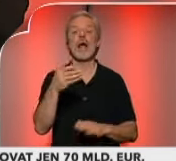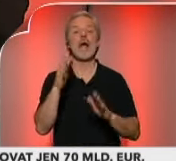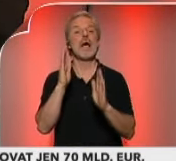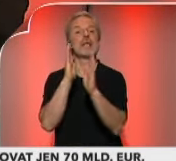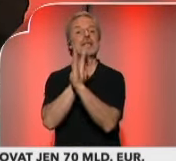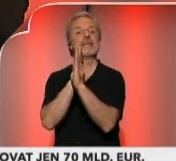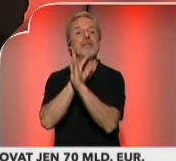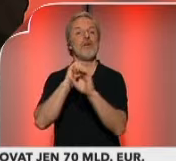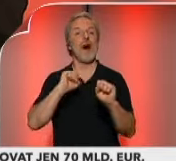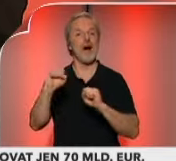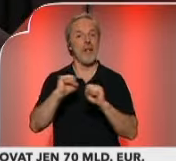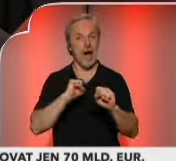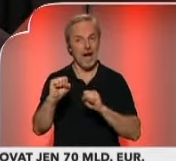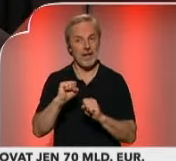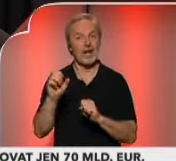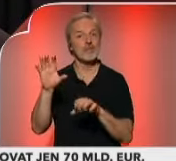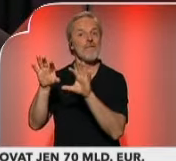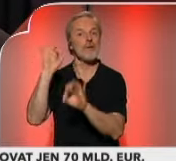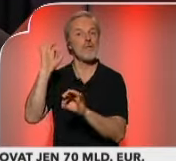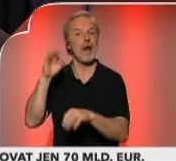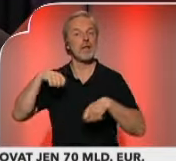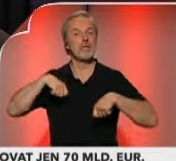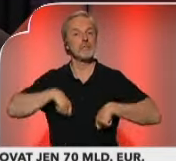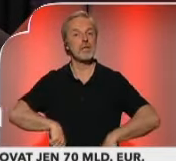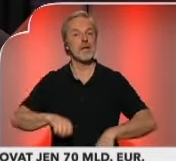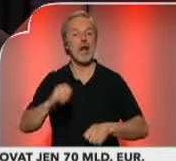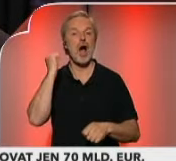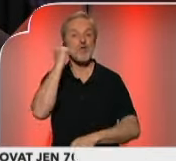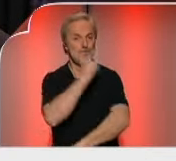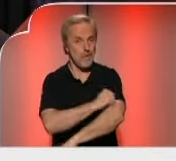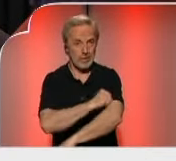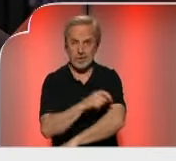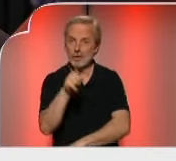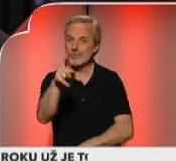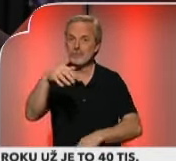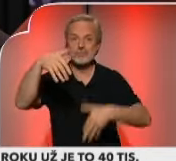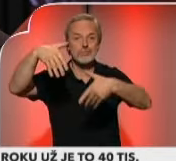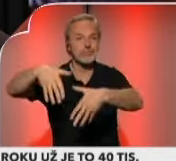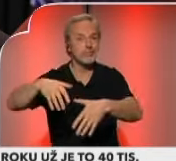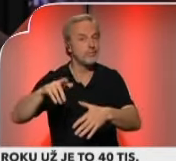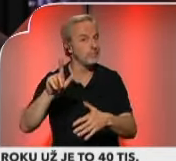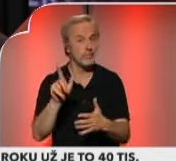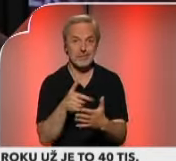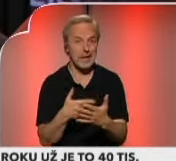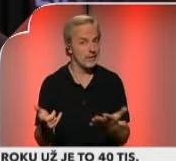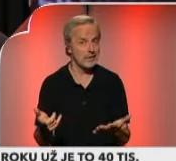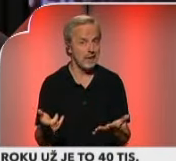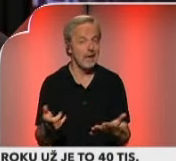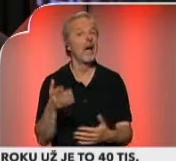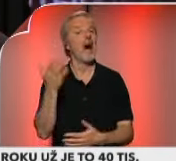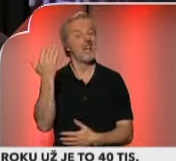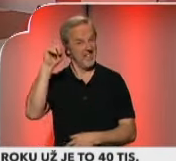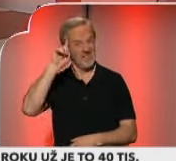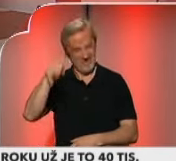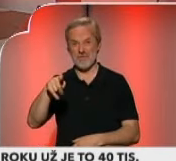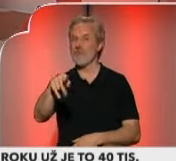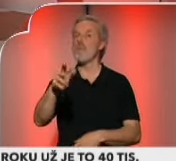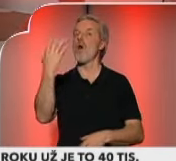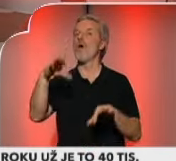Sobotky ani on vás tedy ve svém týmu nechce není to odveta za to že jste při volbě předsedy sociální